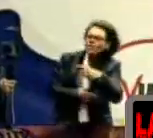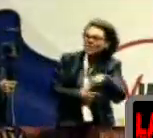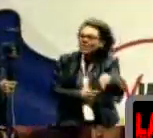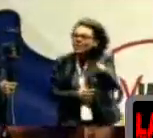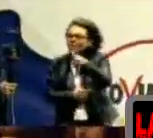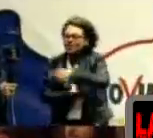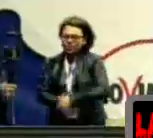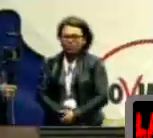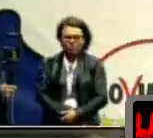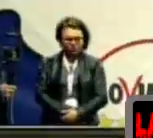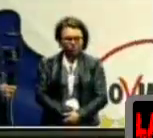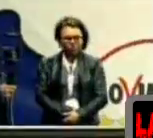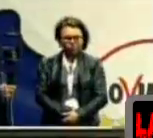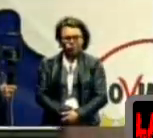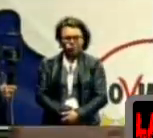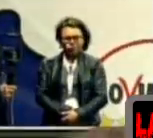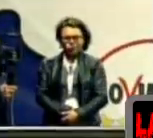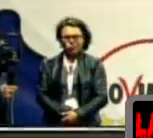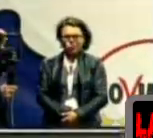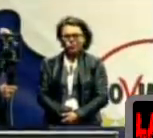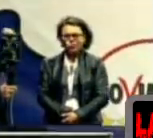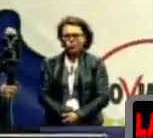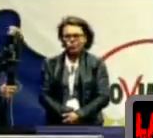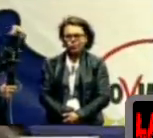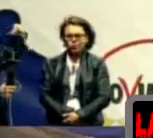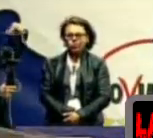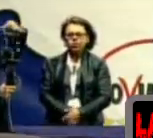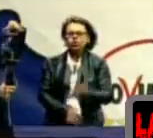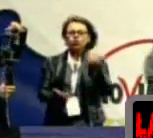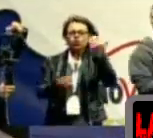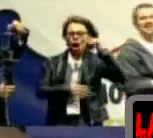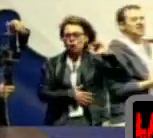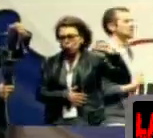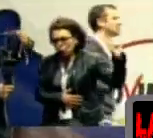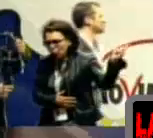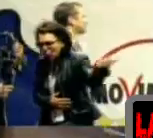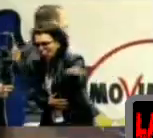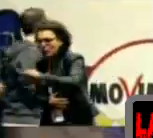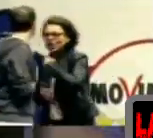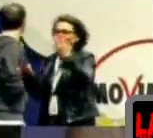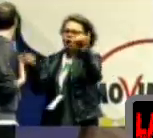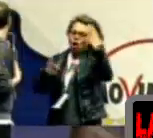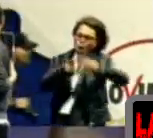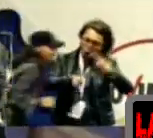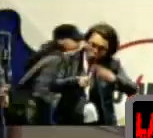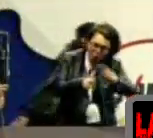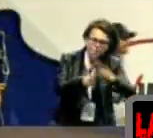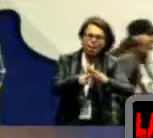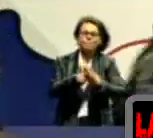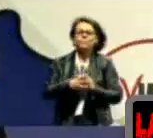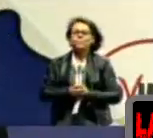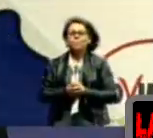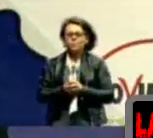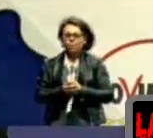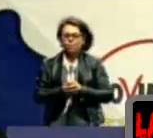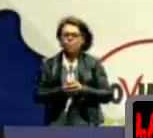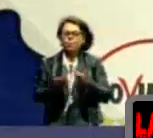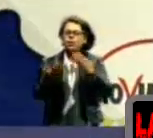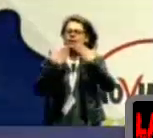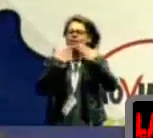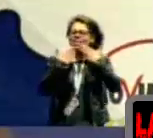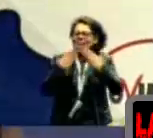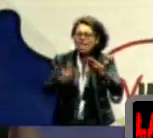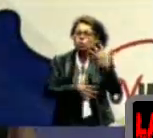ed a Roma Ciao a tutti ciao Roma Grazie Movimento 5 Stelle